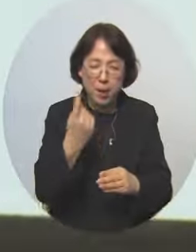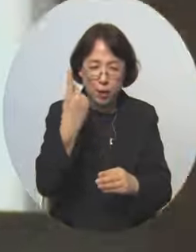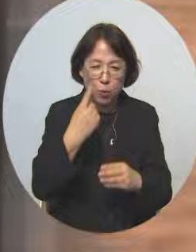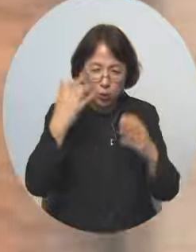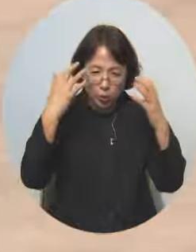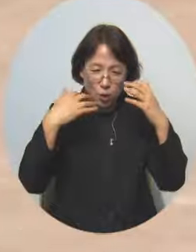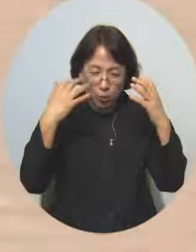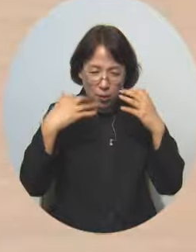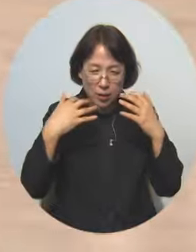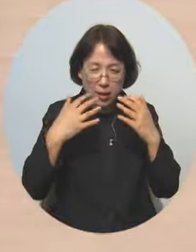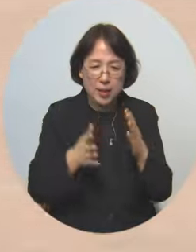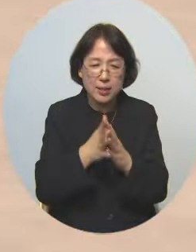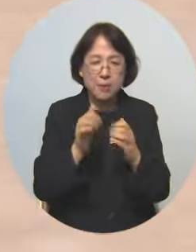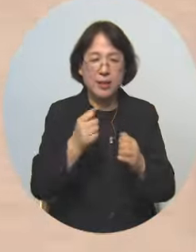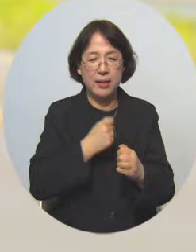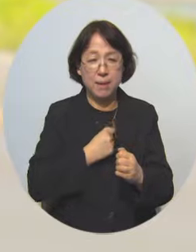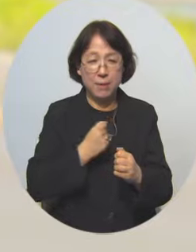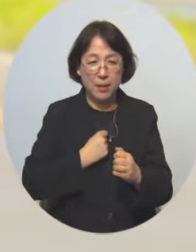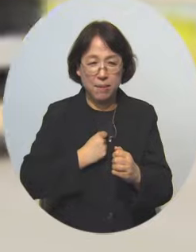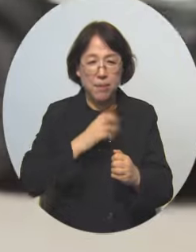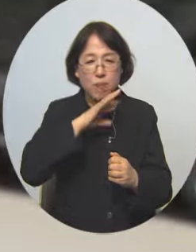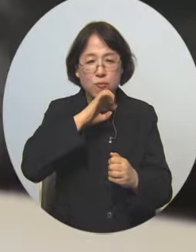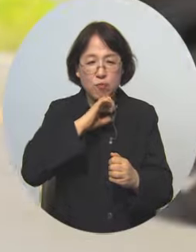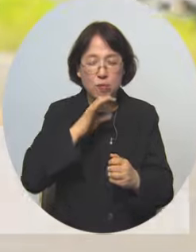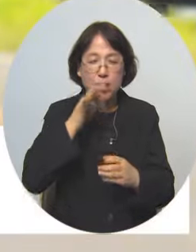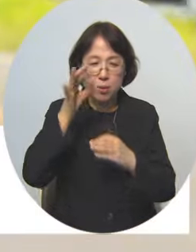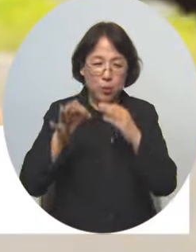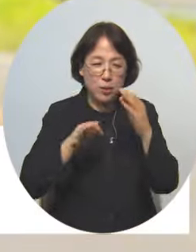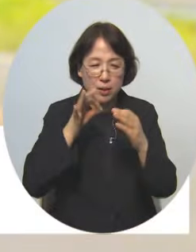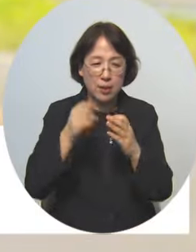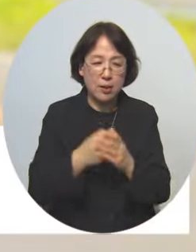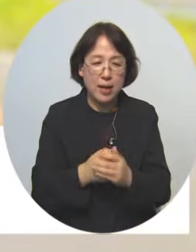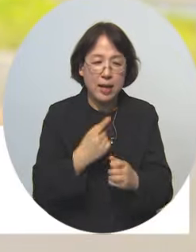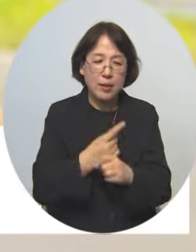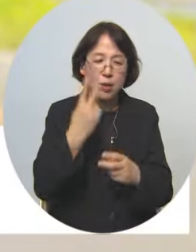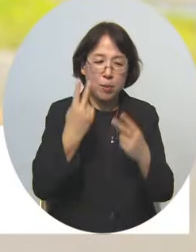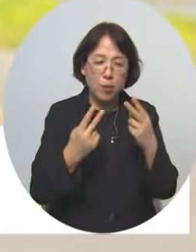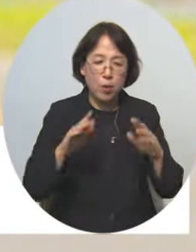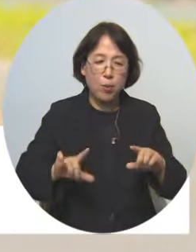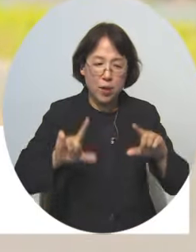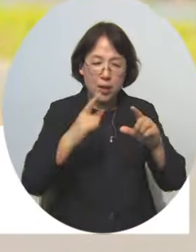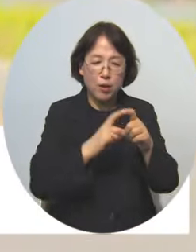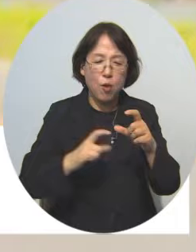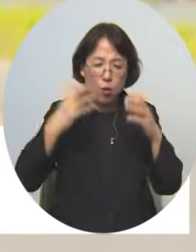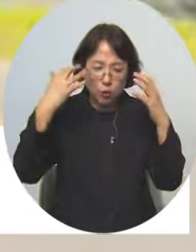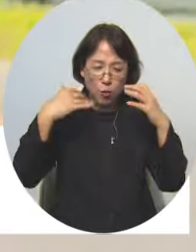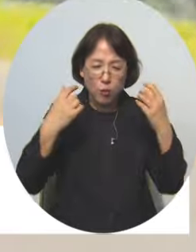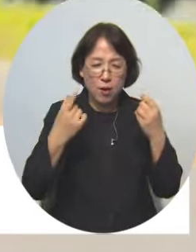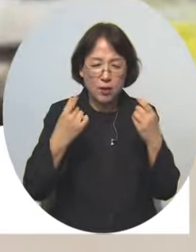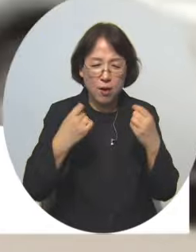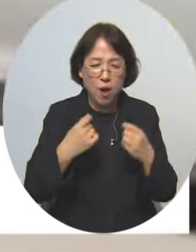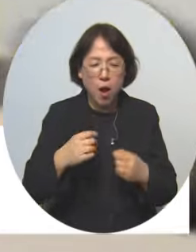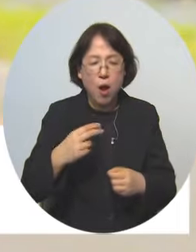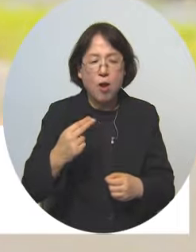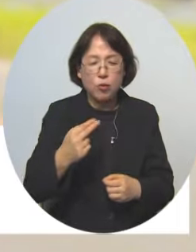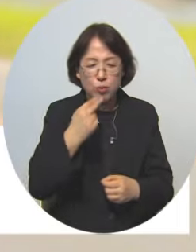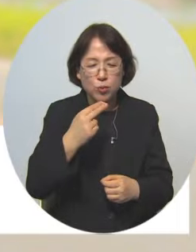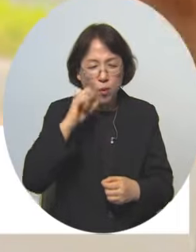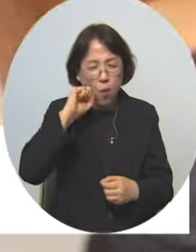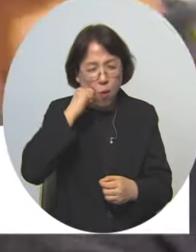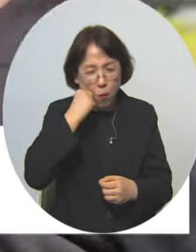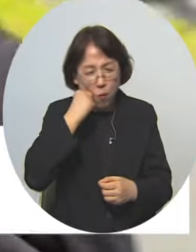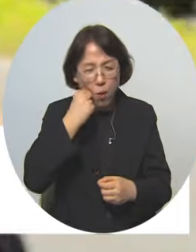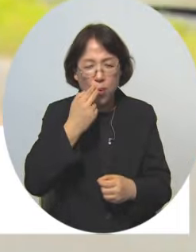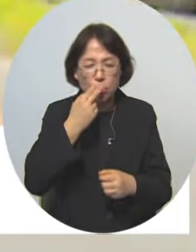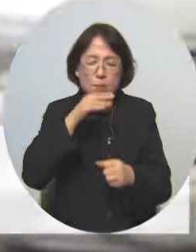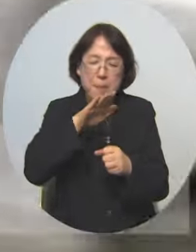숨이 막힌다며 답답함을 호소했습니다. 작년에 뭘 더 더운 것 같아요. 엄청 더워요 지금. 숨을 못 쉬겠어요. 숨이 안 찰